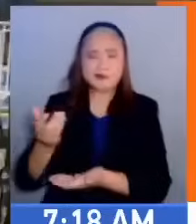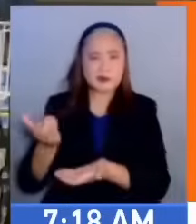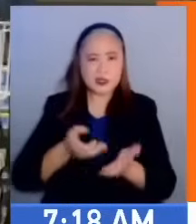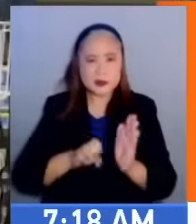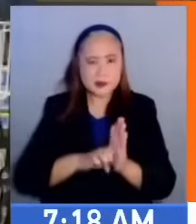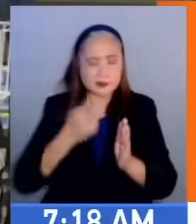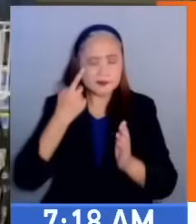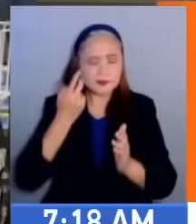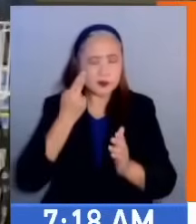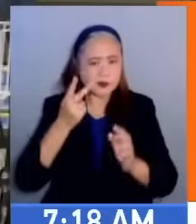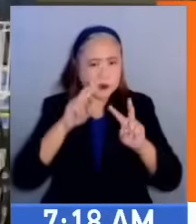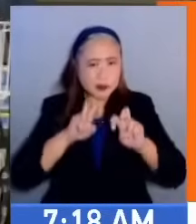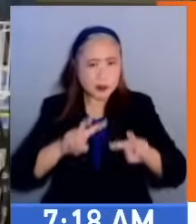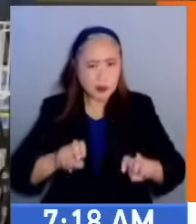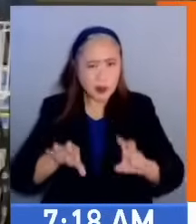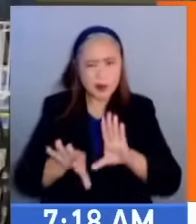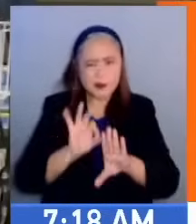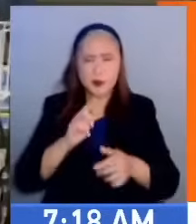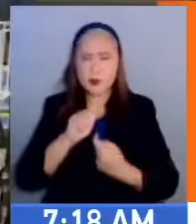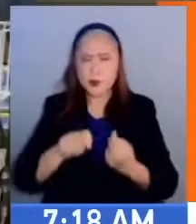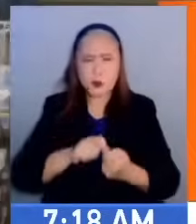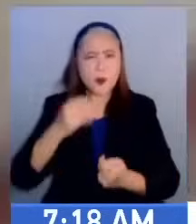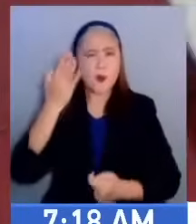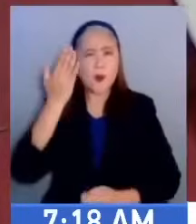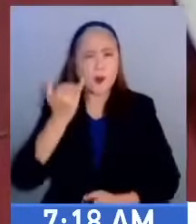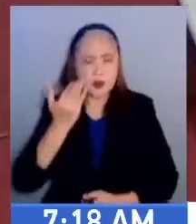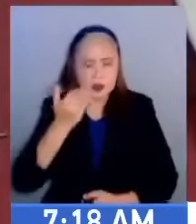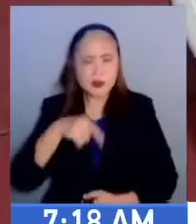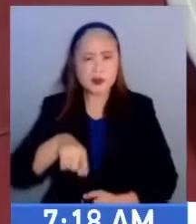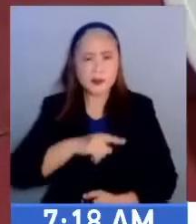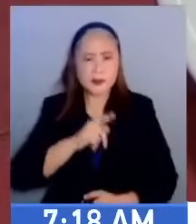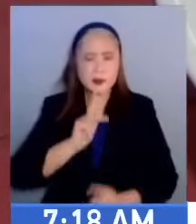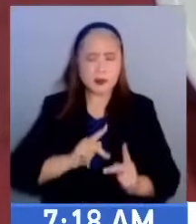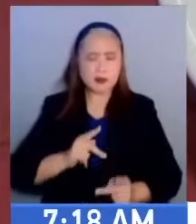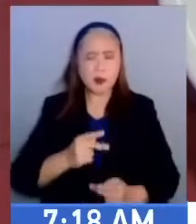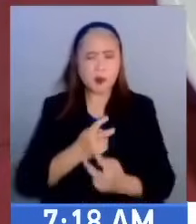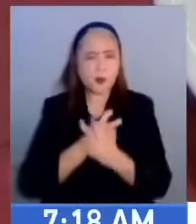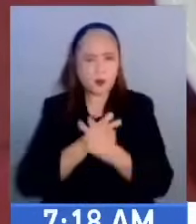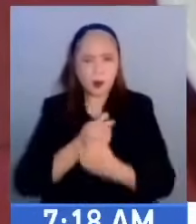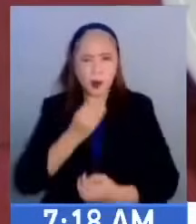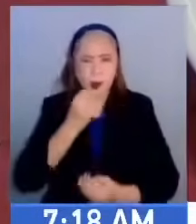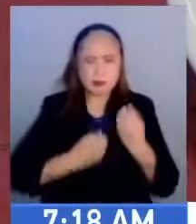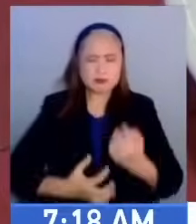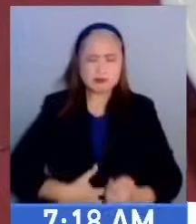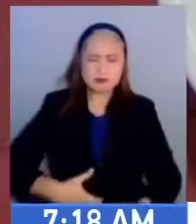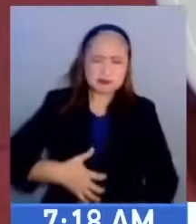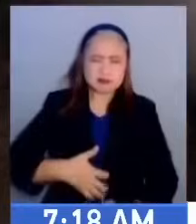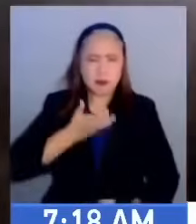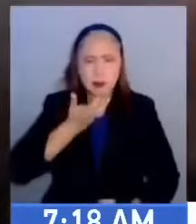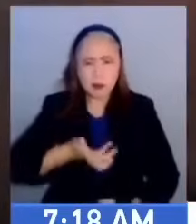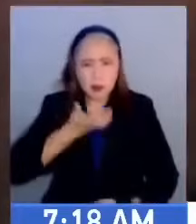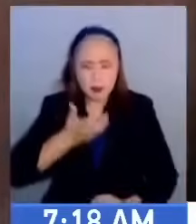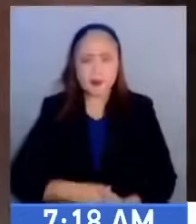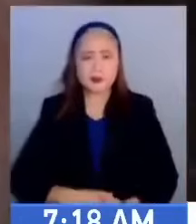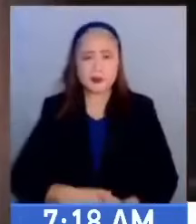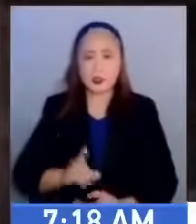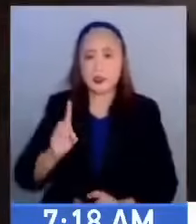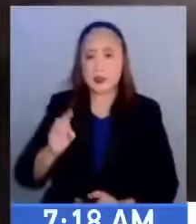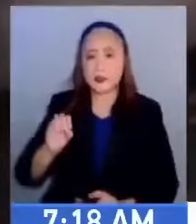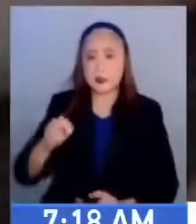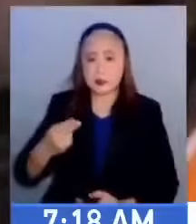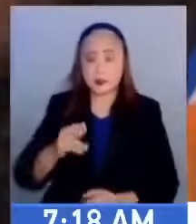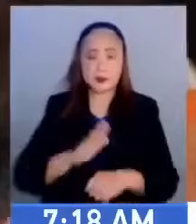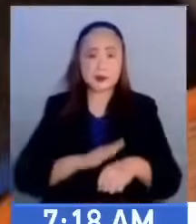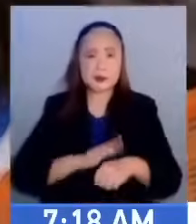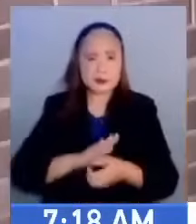Gang exact cause of the aning food poisoning payo ng Department Of Health siguraduhing malinis ang pagkain paghiwalayin ang hilaw at